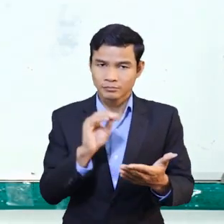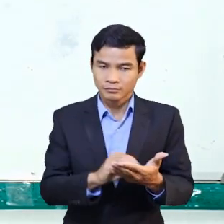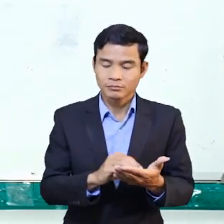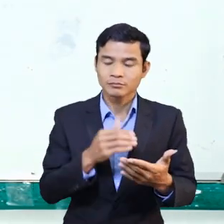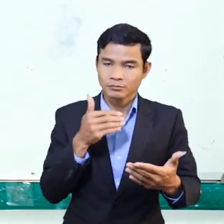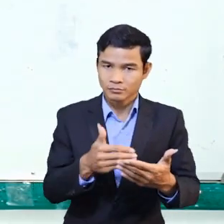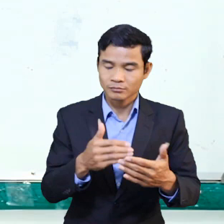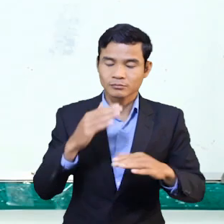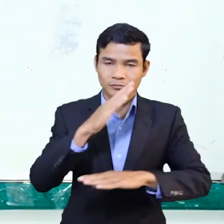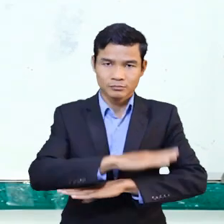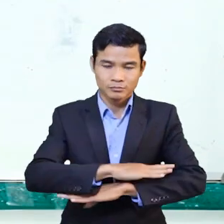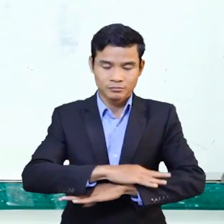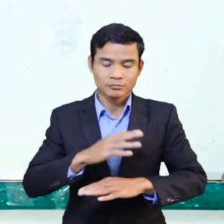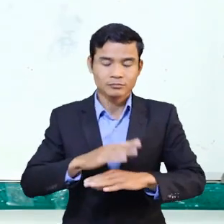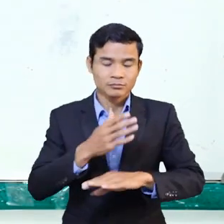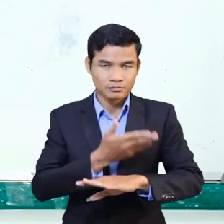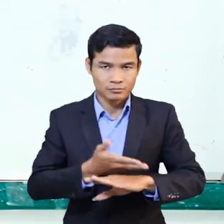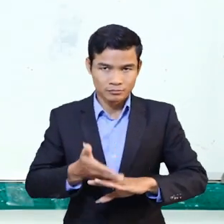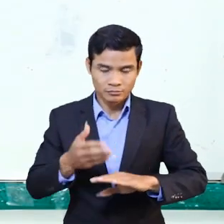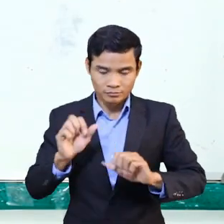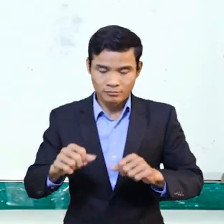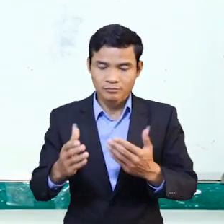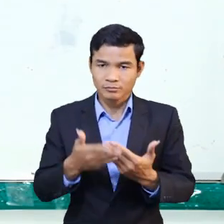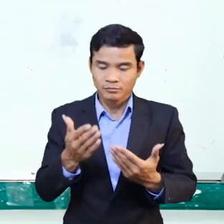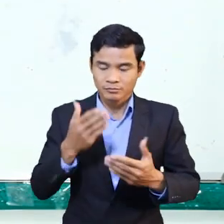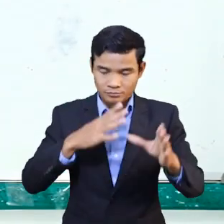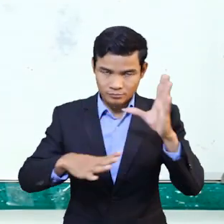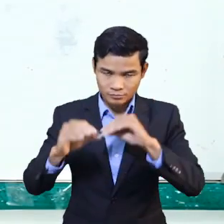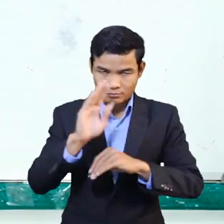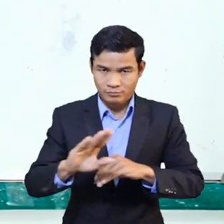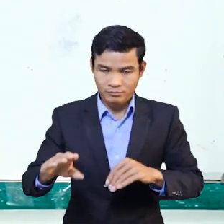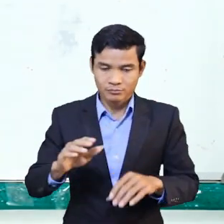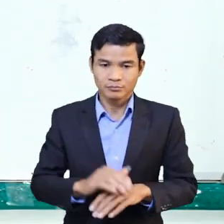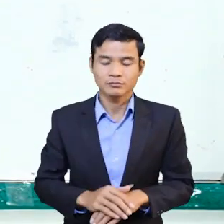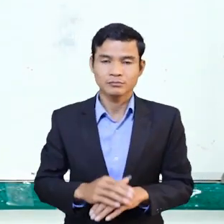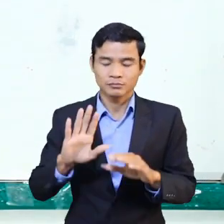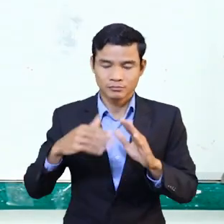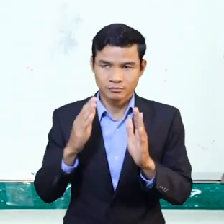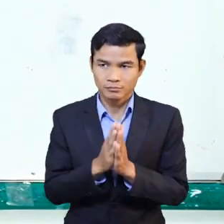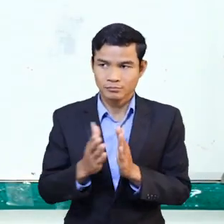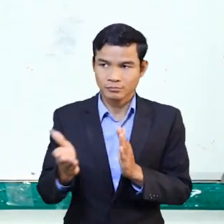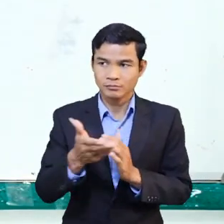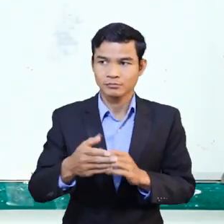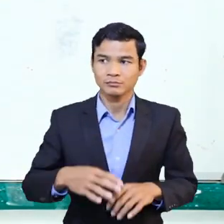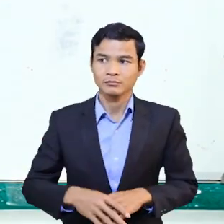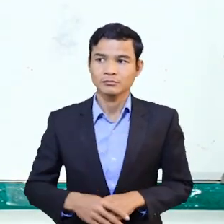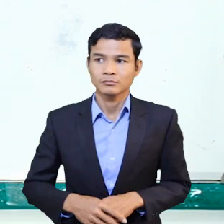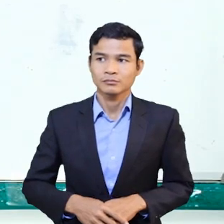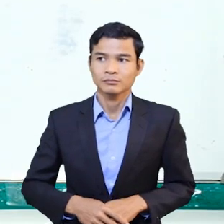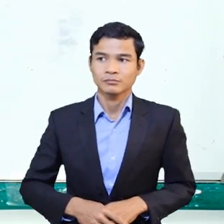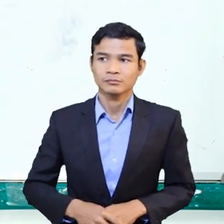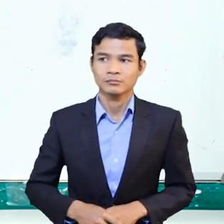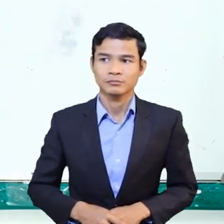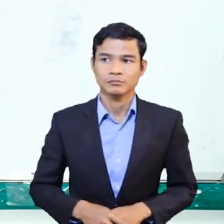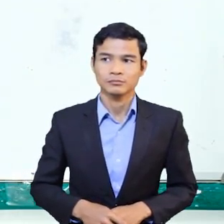ở rùi chế sách đâm bây nghi xô đa cá riêng rồi bọc côn tiếng ọt nè. Chà, ọt côn chân.